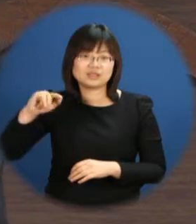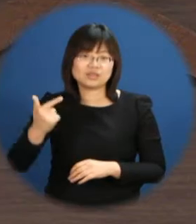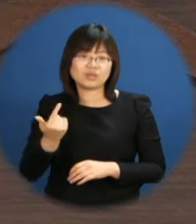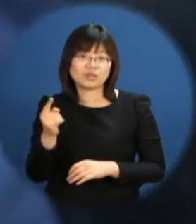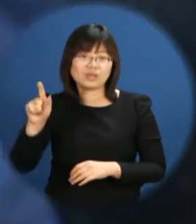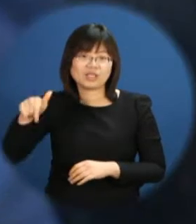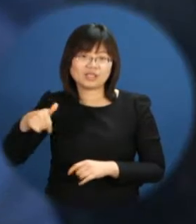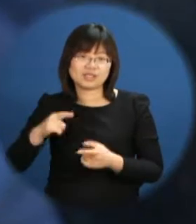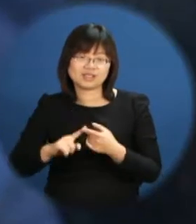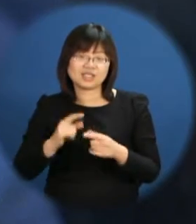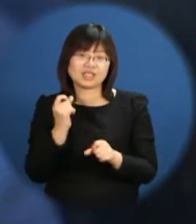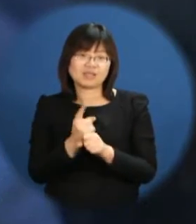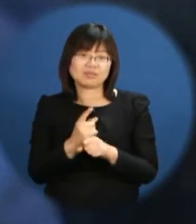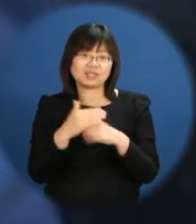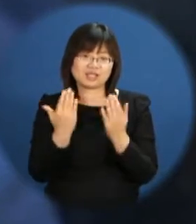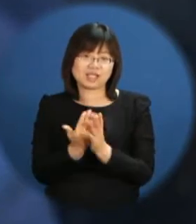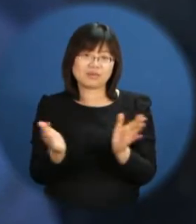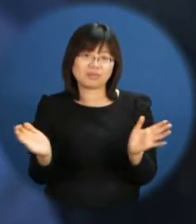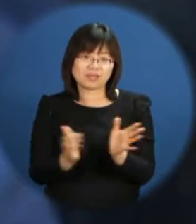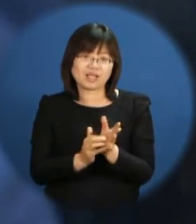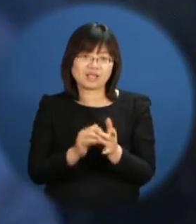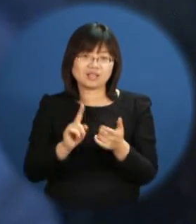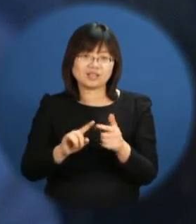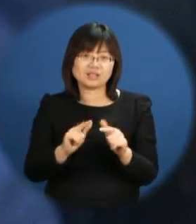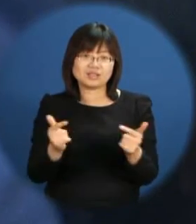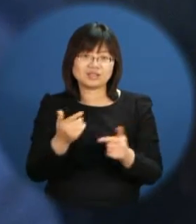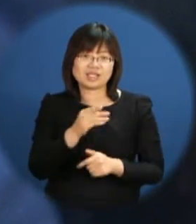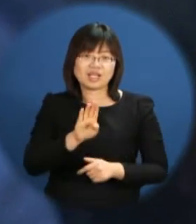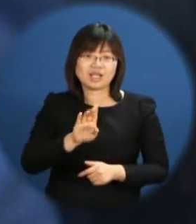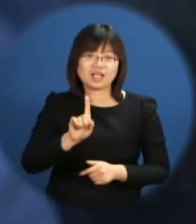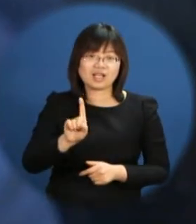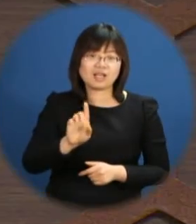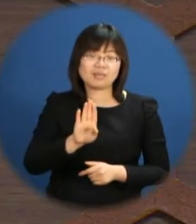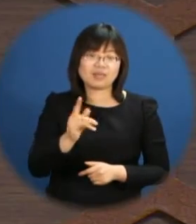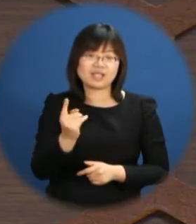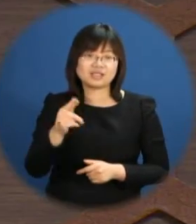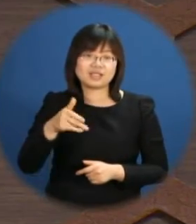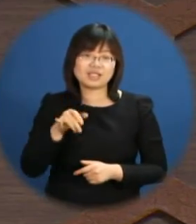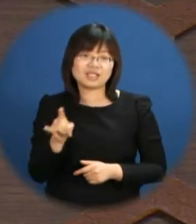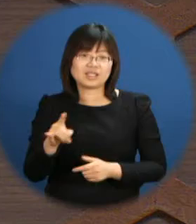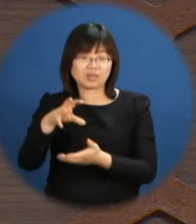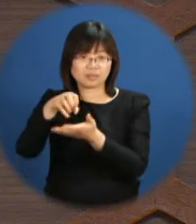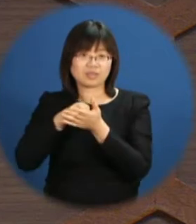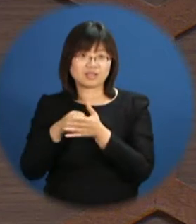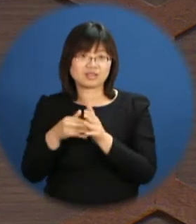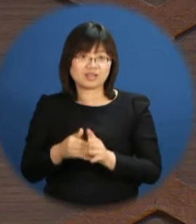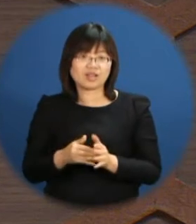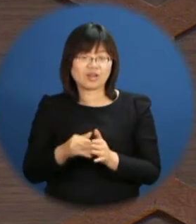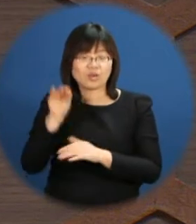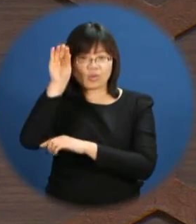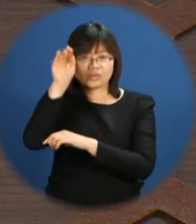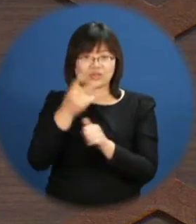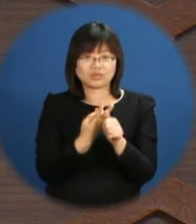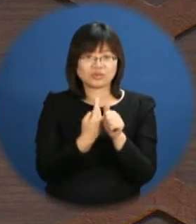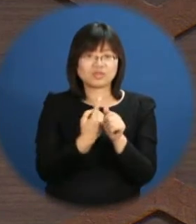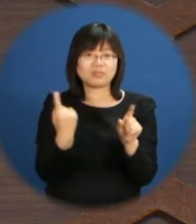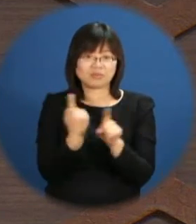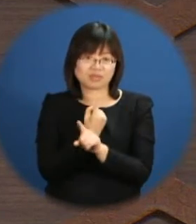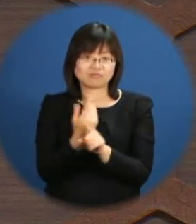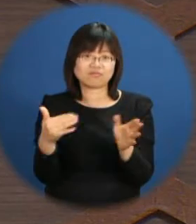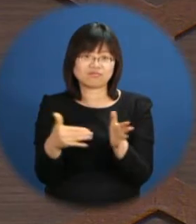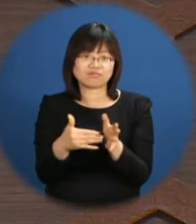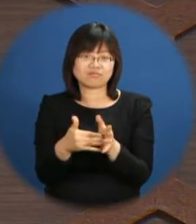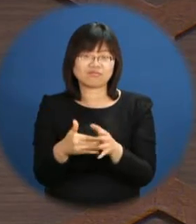미리 이미 다 해 놨다는 거죠 그런걸 인제 라바 제가 받아서 오리를 토끼 로 바꾸기만 한